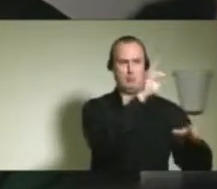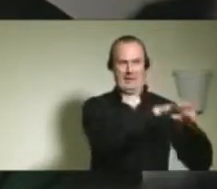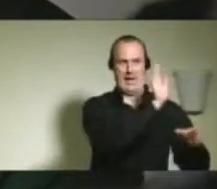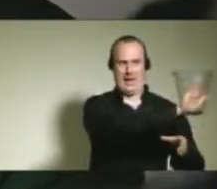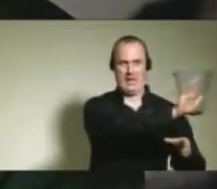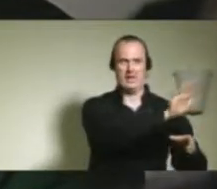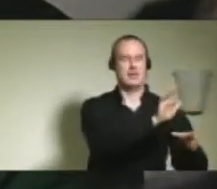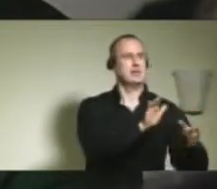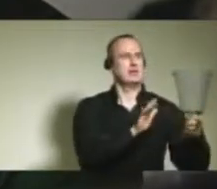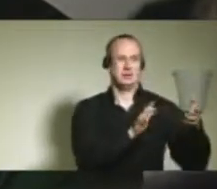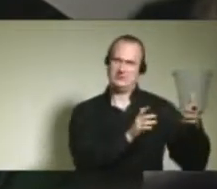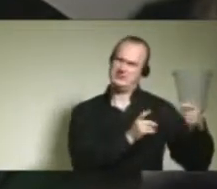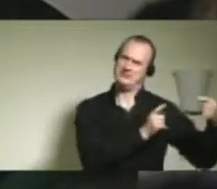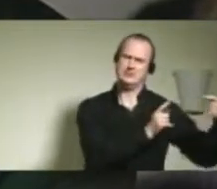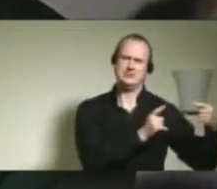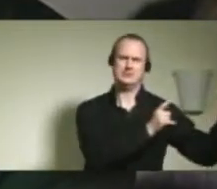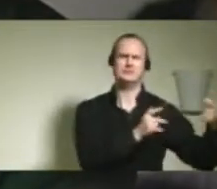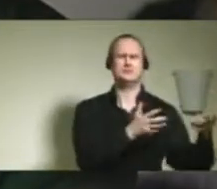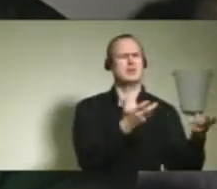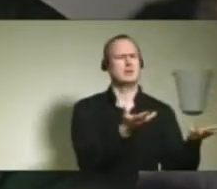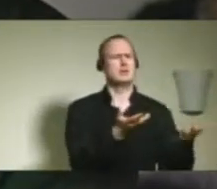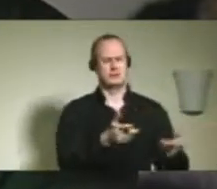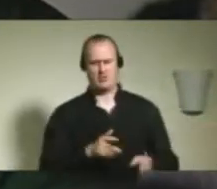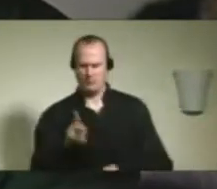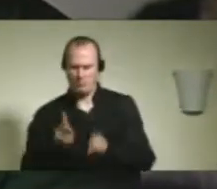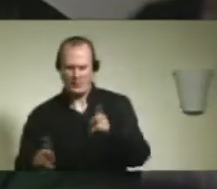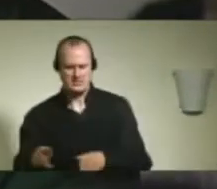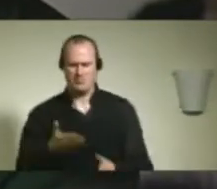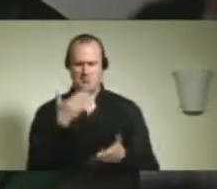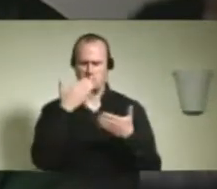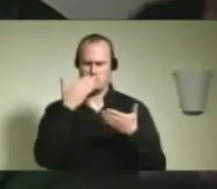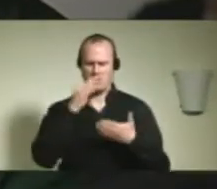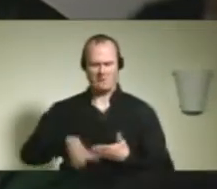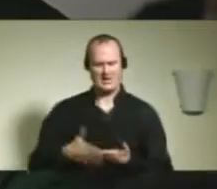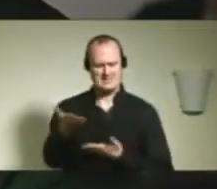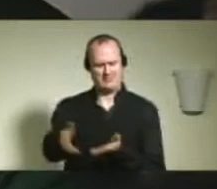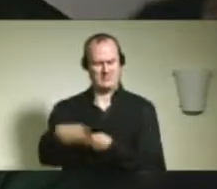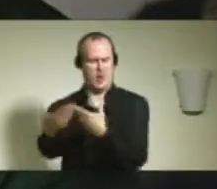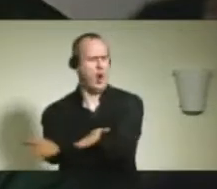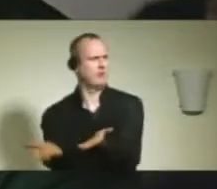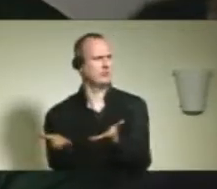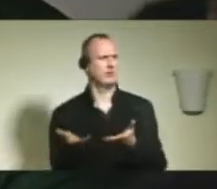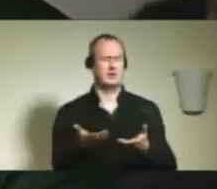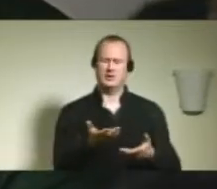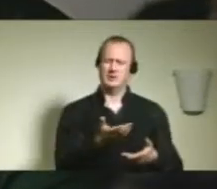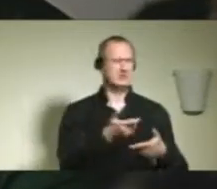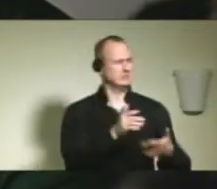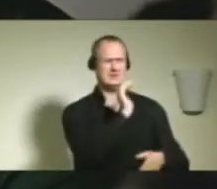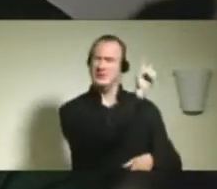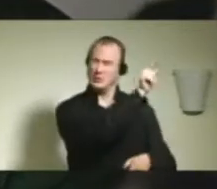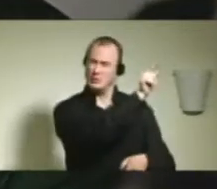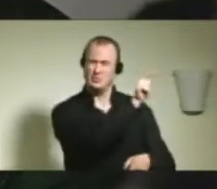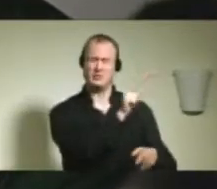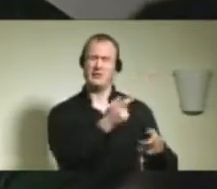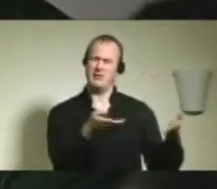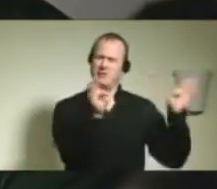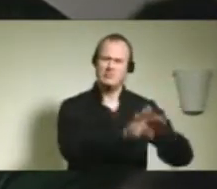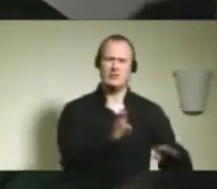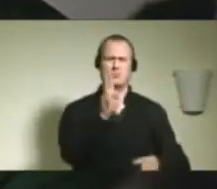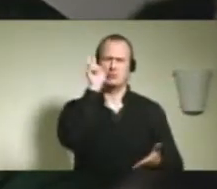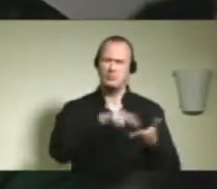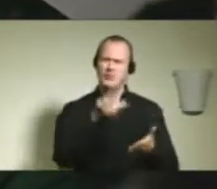organisation qui puisse servir les personnes mal servies. Ils ont fermé 1200 banques en milieu